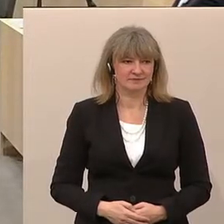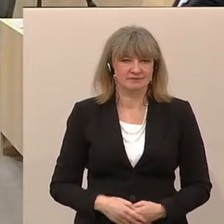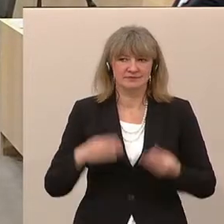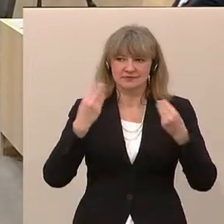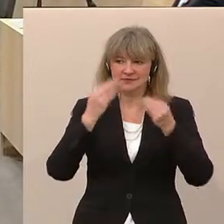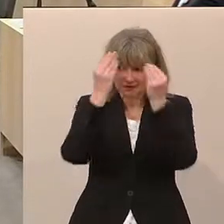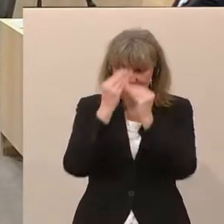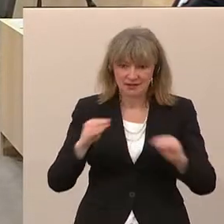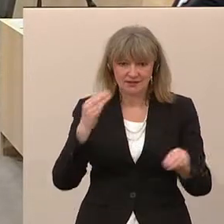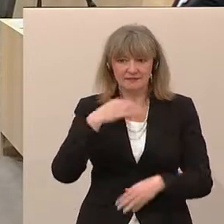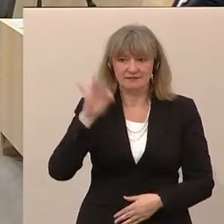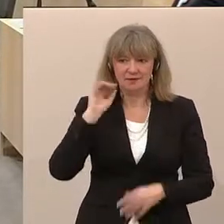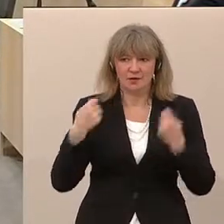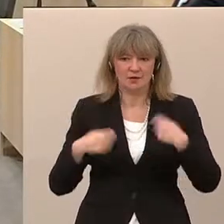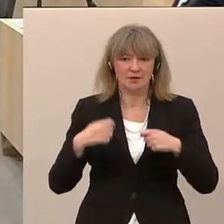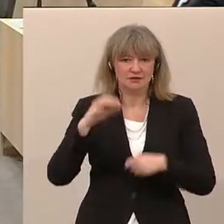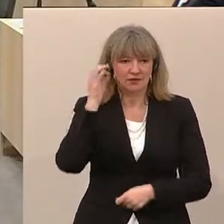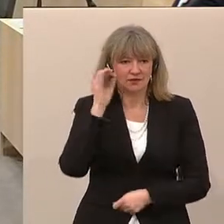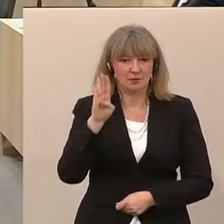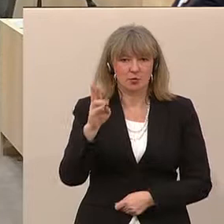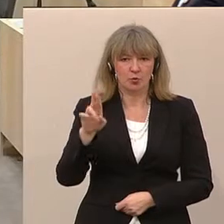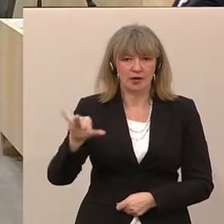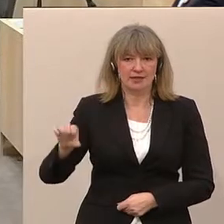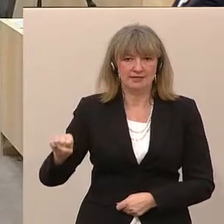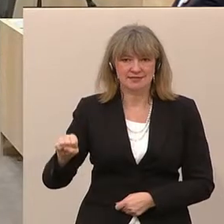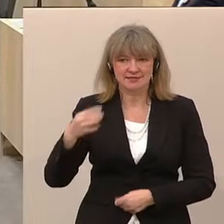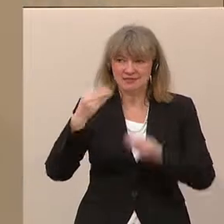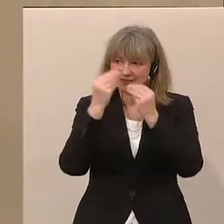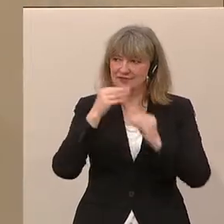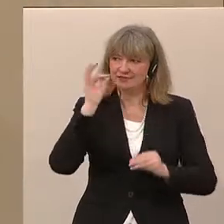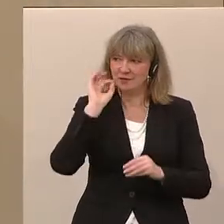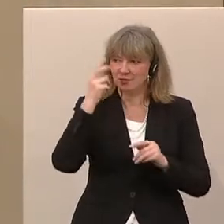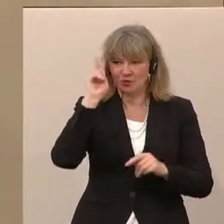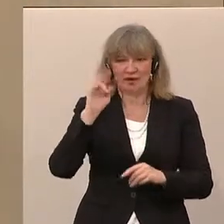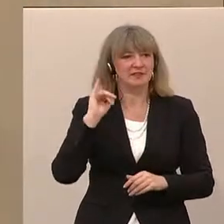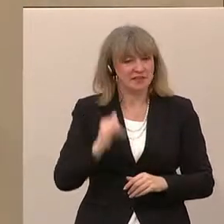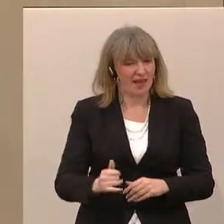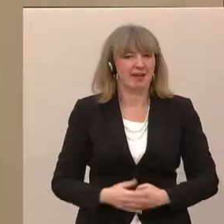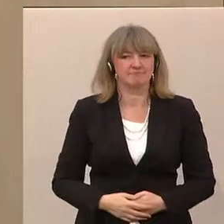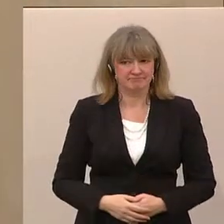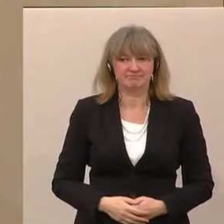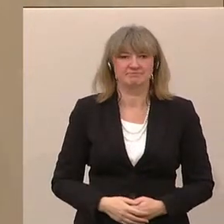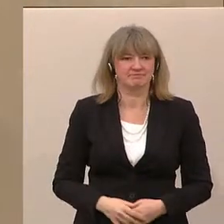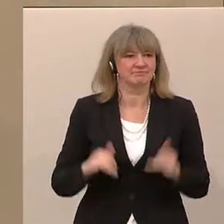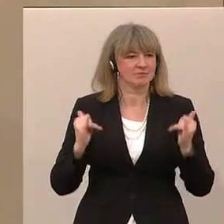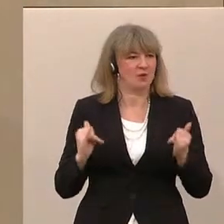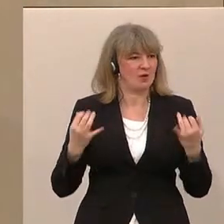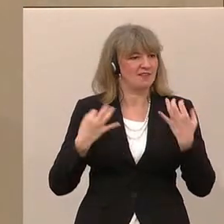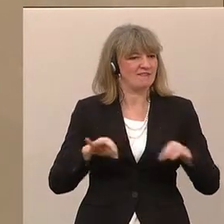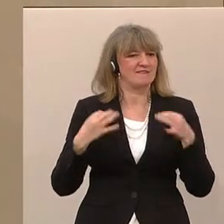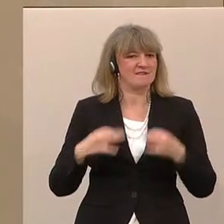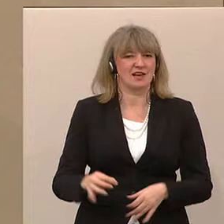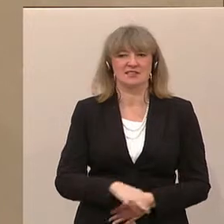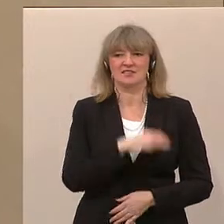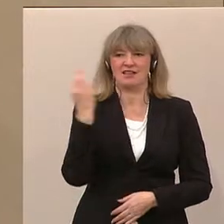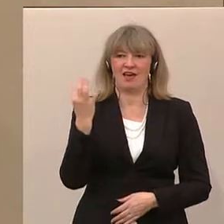Sehr geehrte Frau Präsidentin Buris, meine sehr geehrten Damen und Herren, ja, wir haben heute einen Festtag